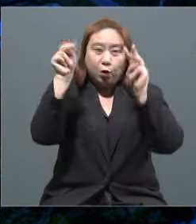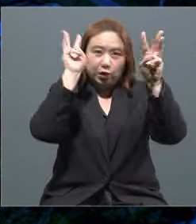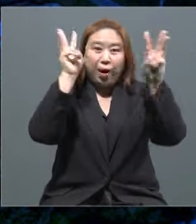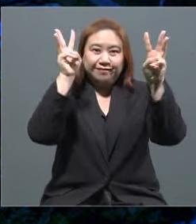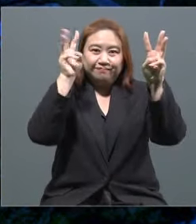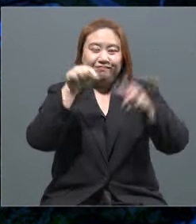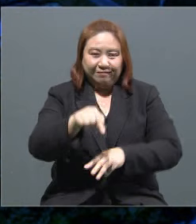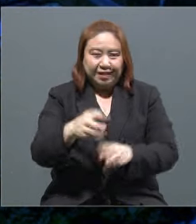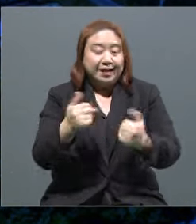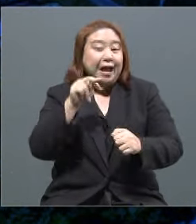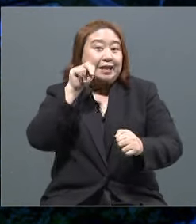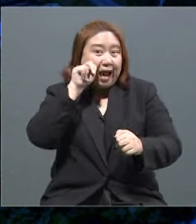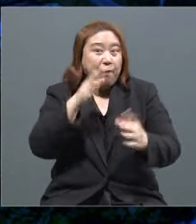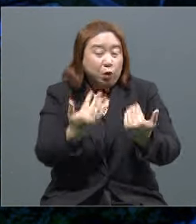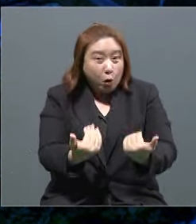พิ่มขึ้นเป็น